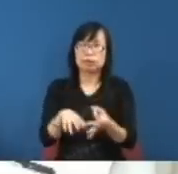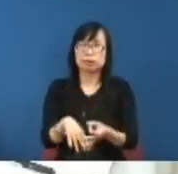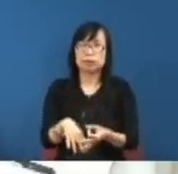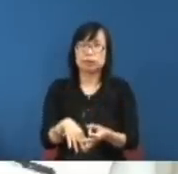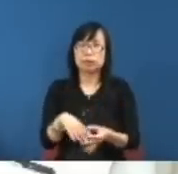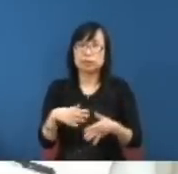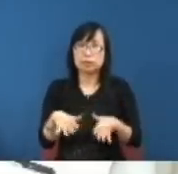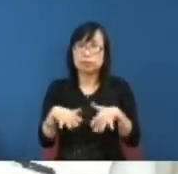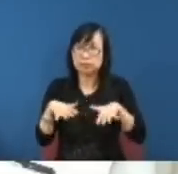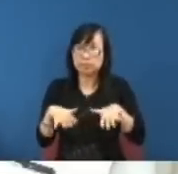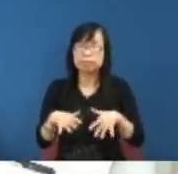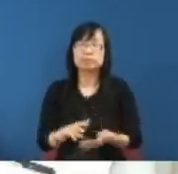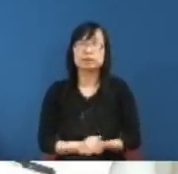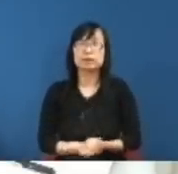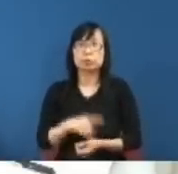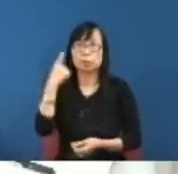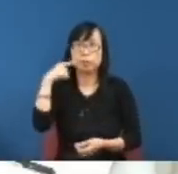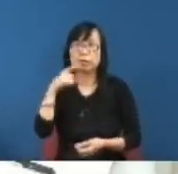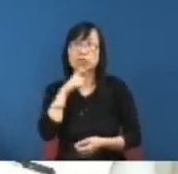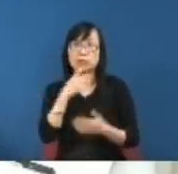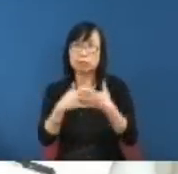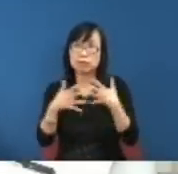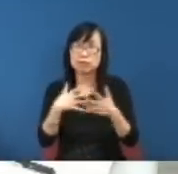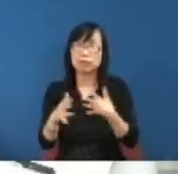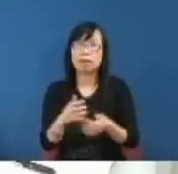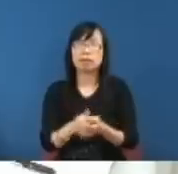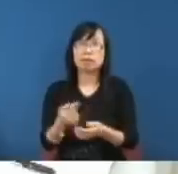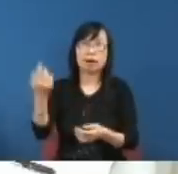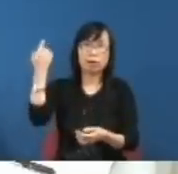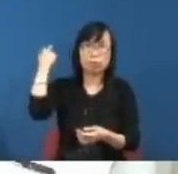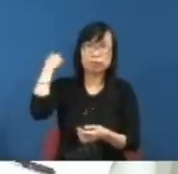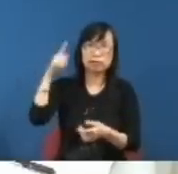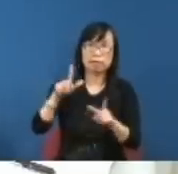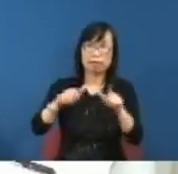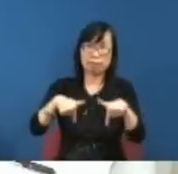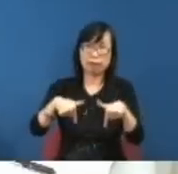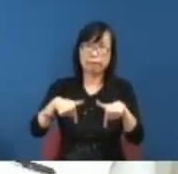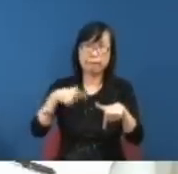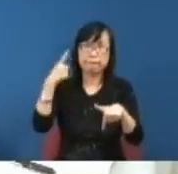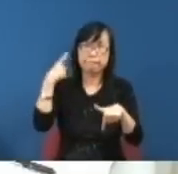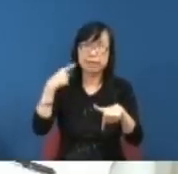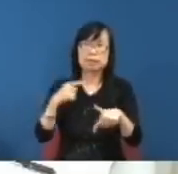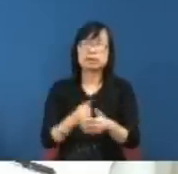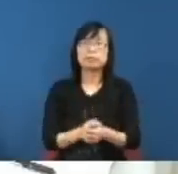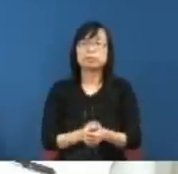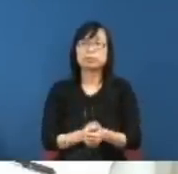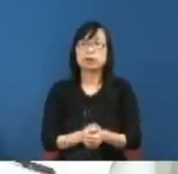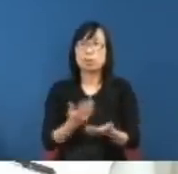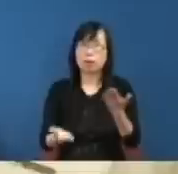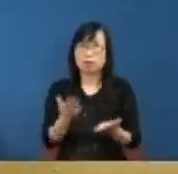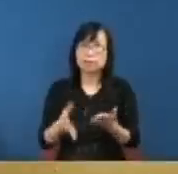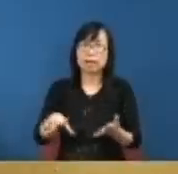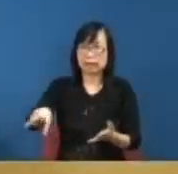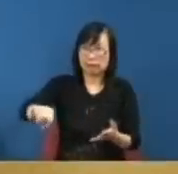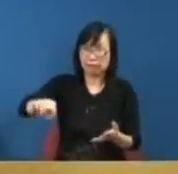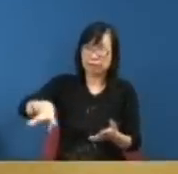為如果美國有事嘅話，佢嘅後院即係呢個南美洲，我哋叫拉丁美洲，或者係加拿